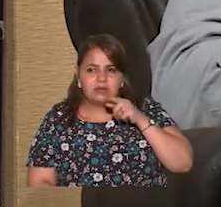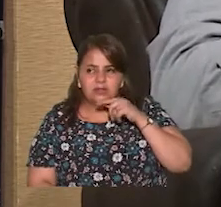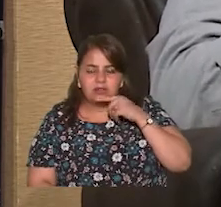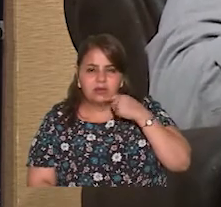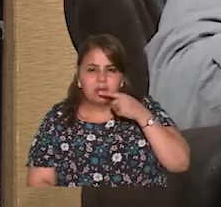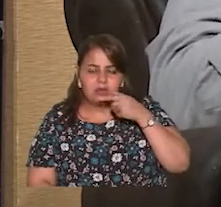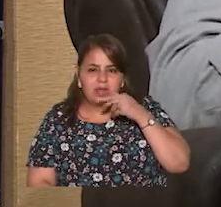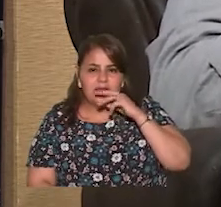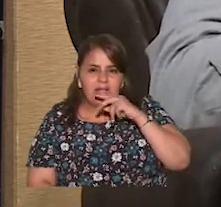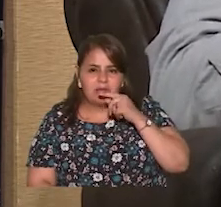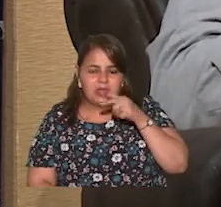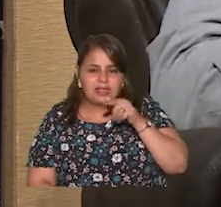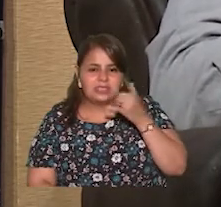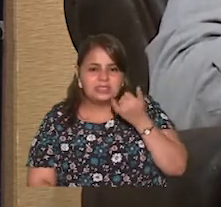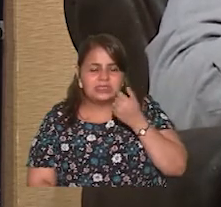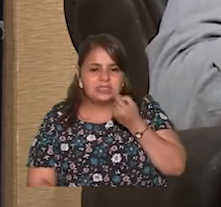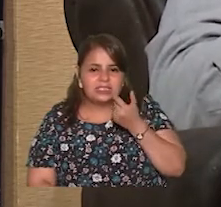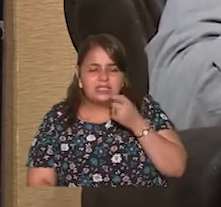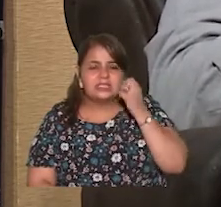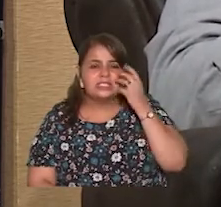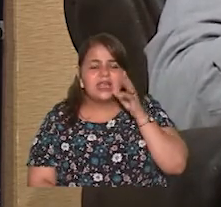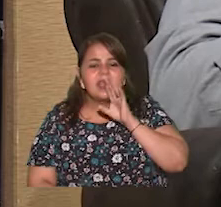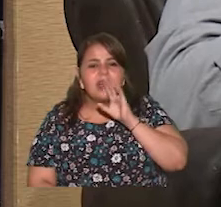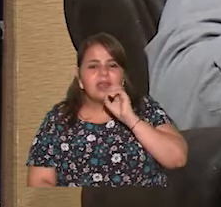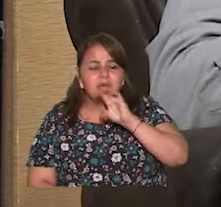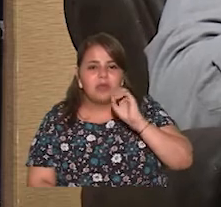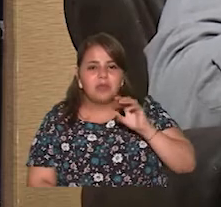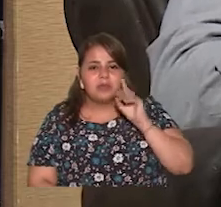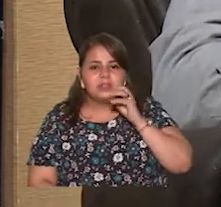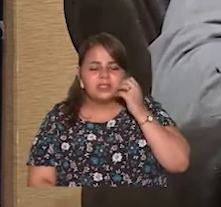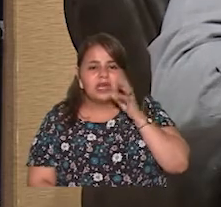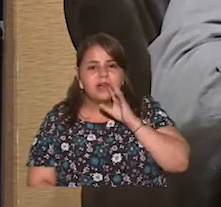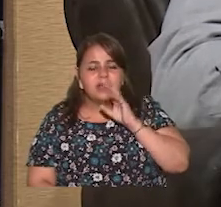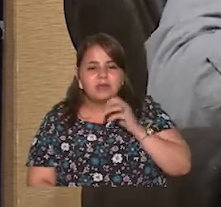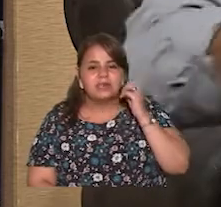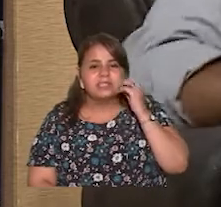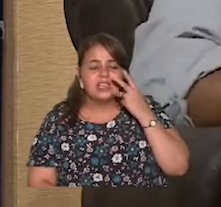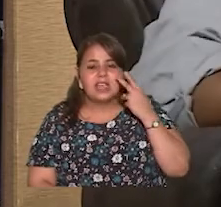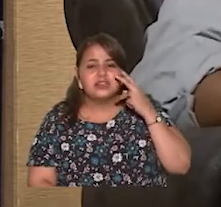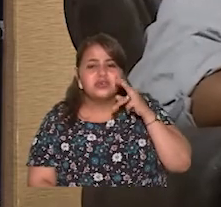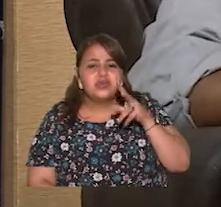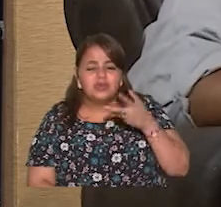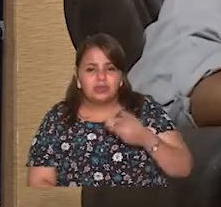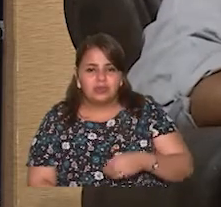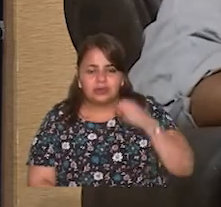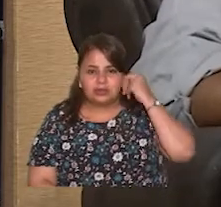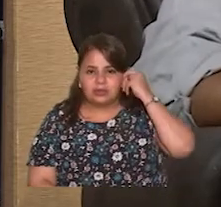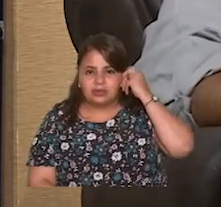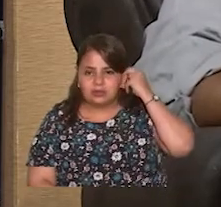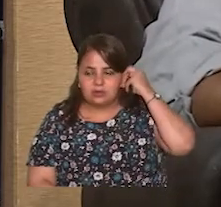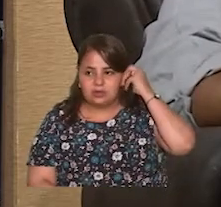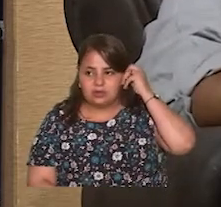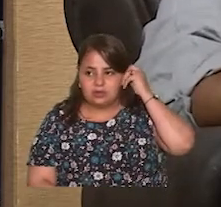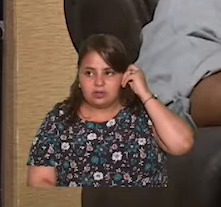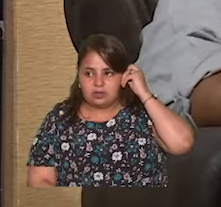ان انا اغير فيها سنه، ازاي اعلمهم؟ لا هي الحقيقه ازاي اوريهم؟ الولاد قدوة. بتسمع القدوه اكتر مش